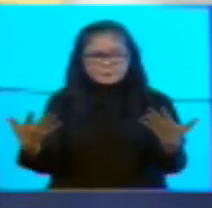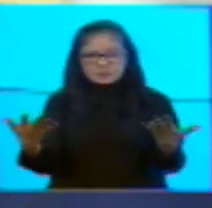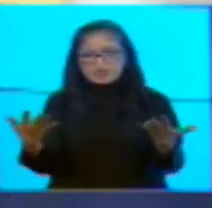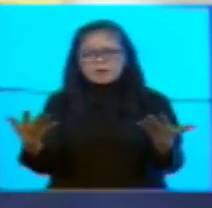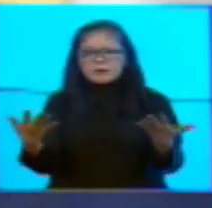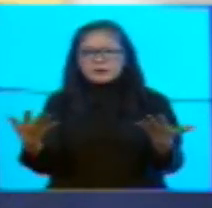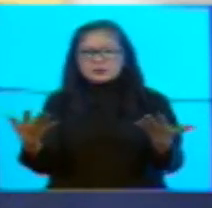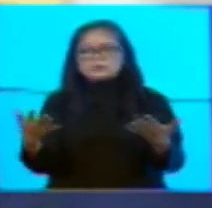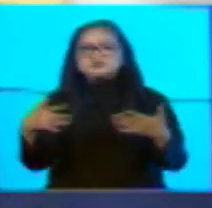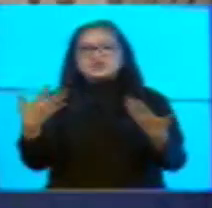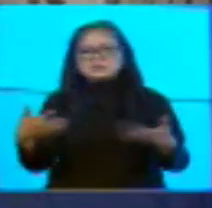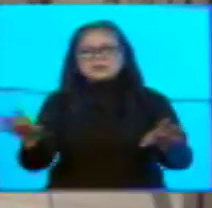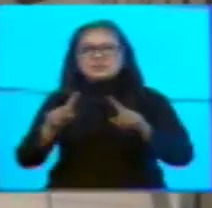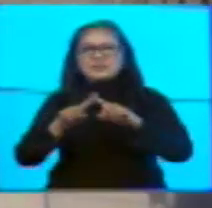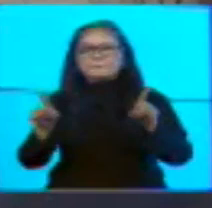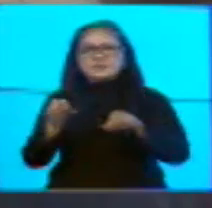tanpa memberikan masalah baru.